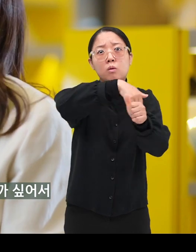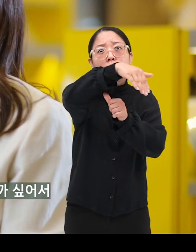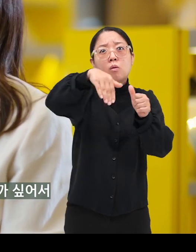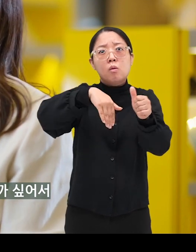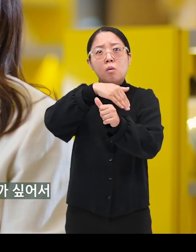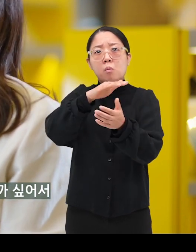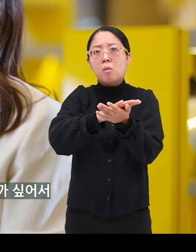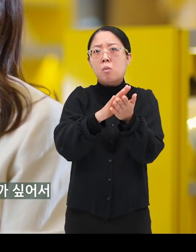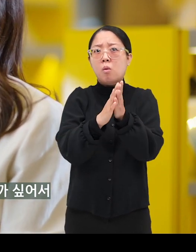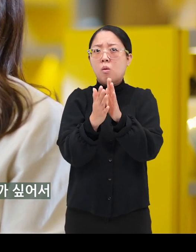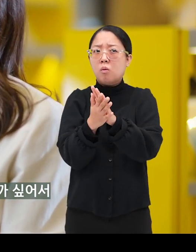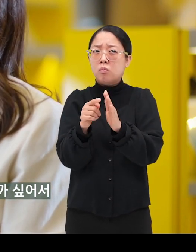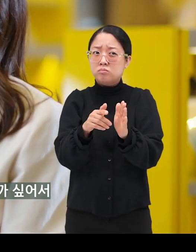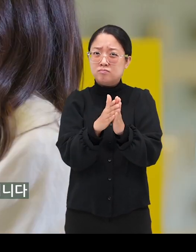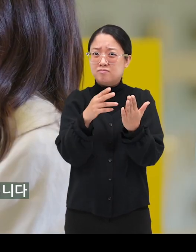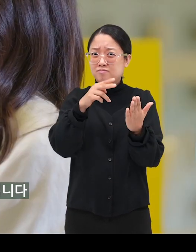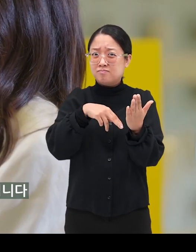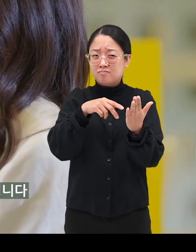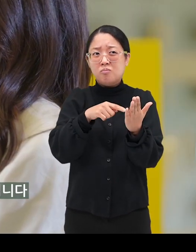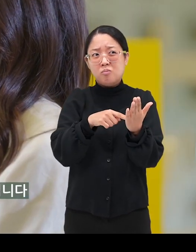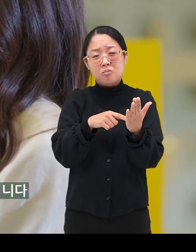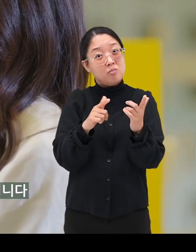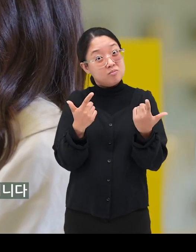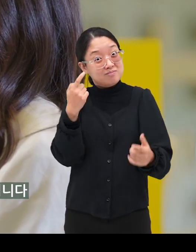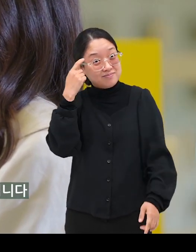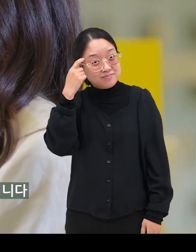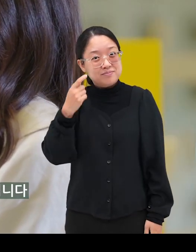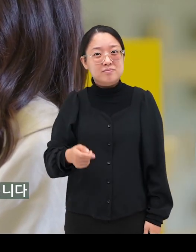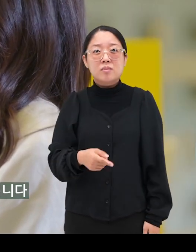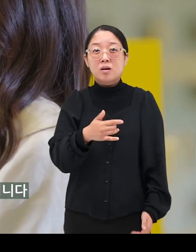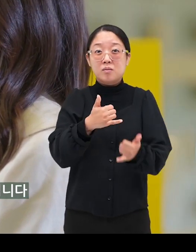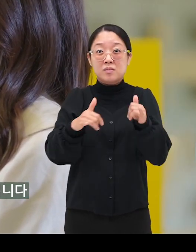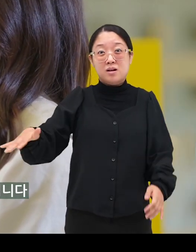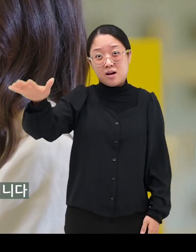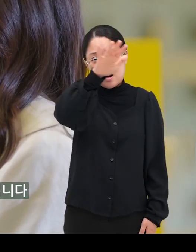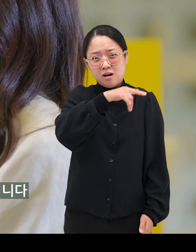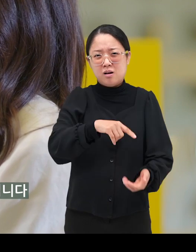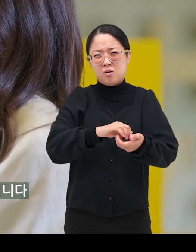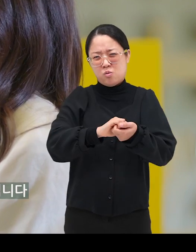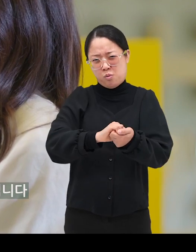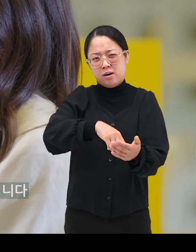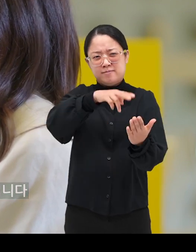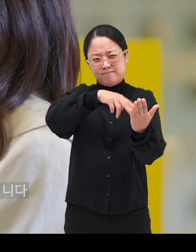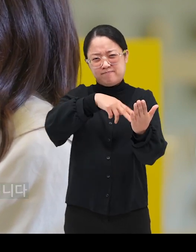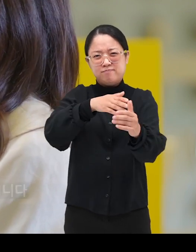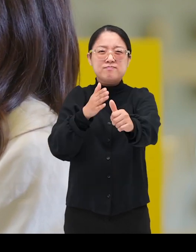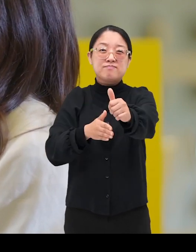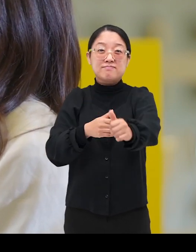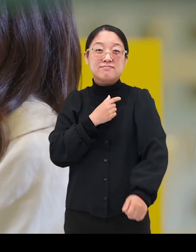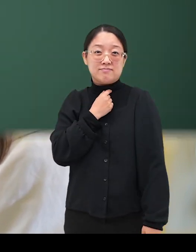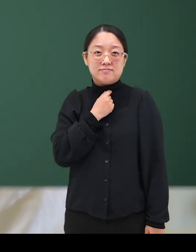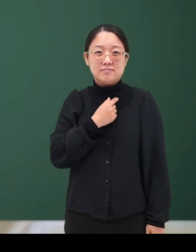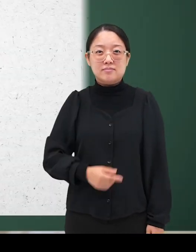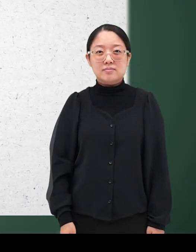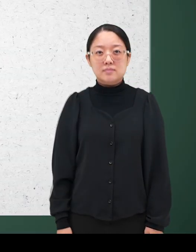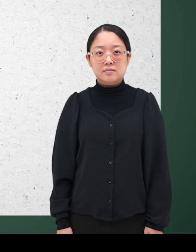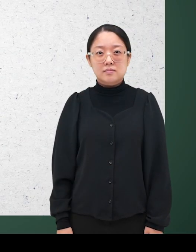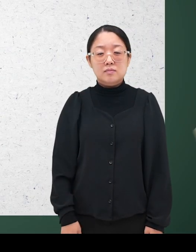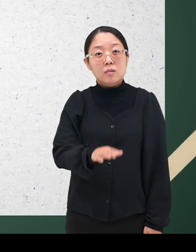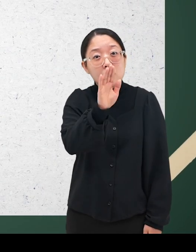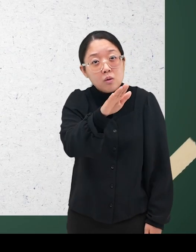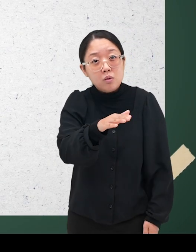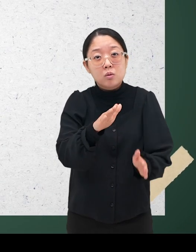그런 책이 아닐까 싶어서 더 많은 분들이 이 책을 함께 읽었으면 하는 바람이 있습니다.